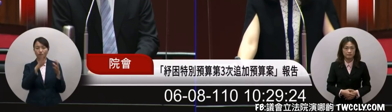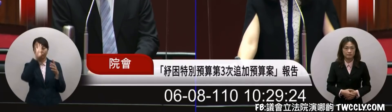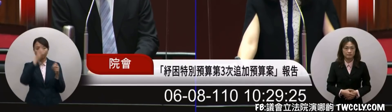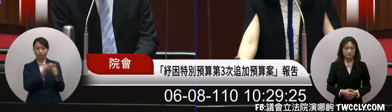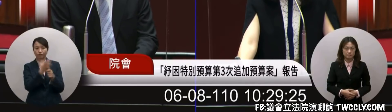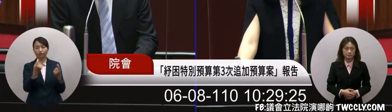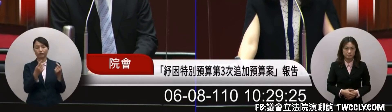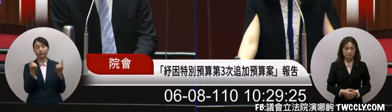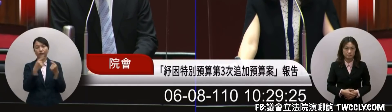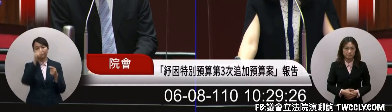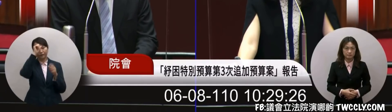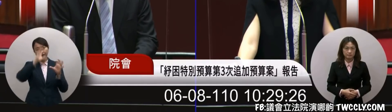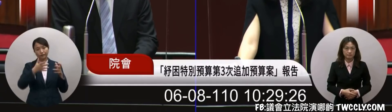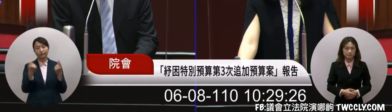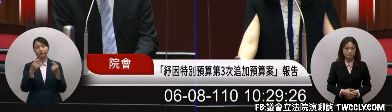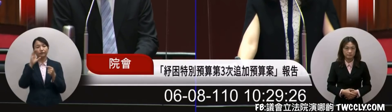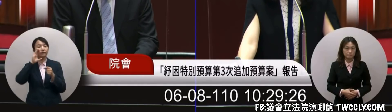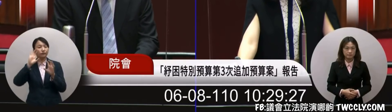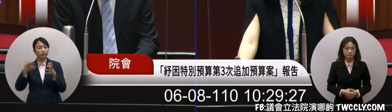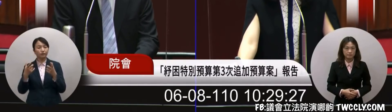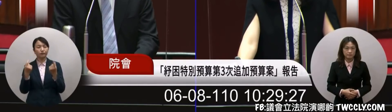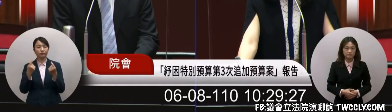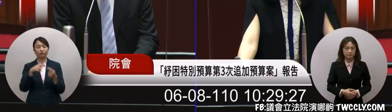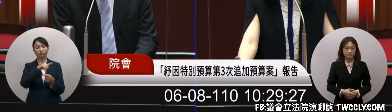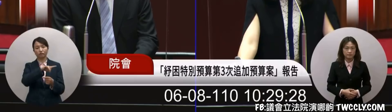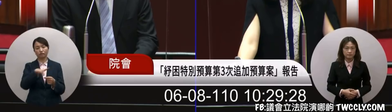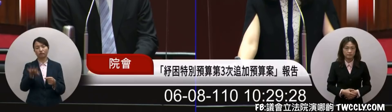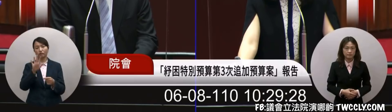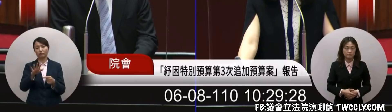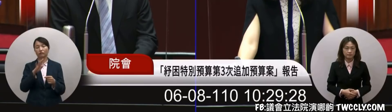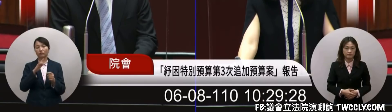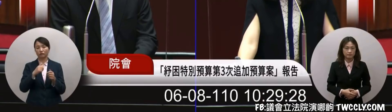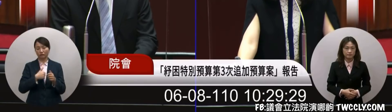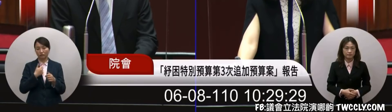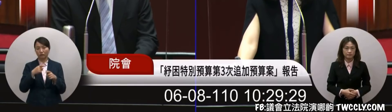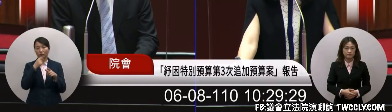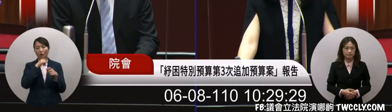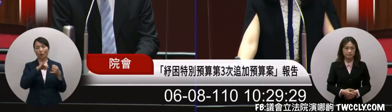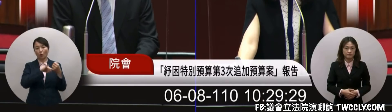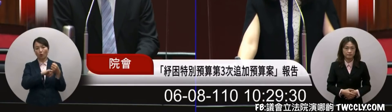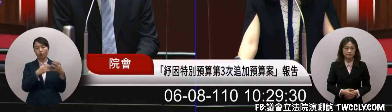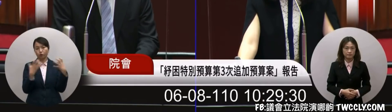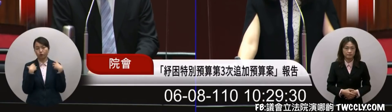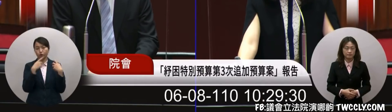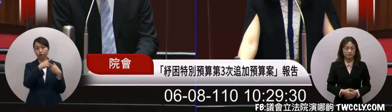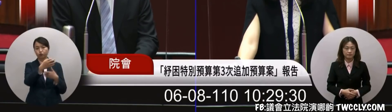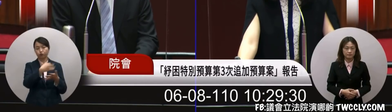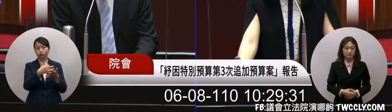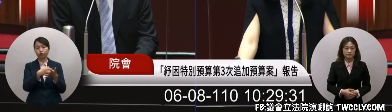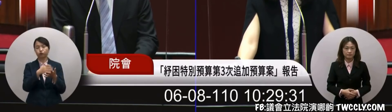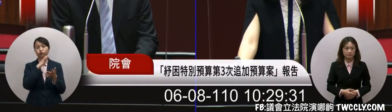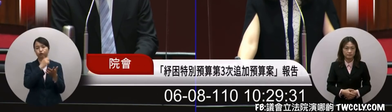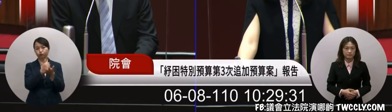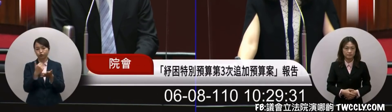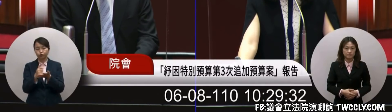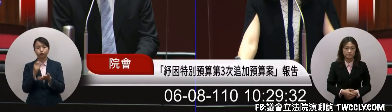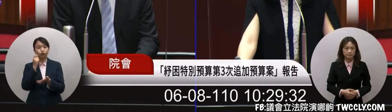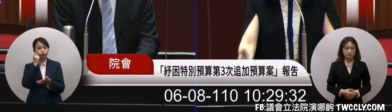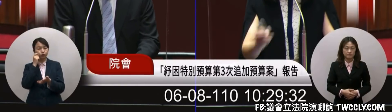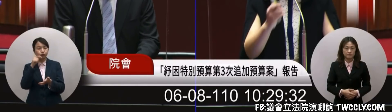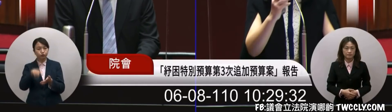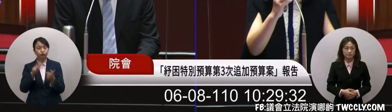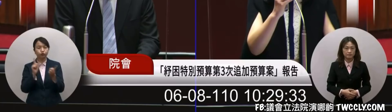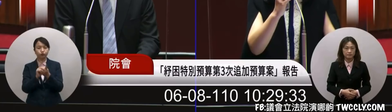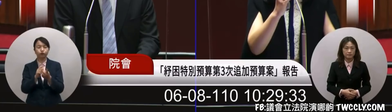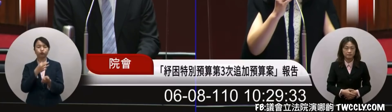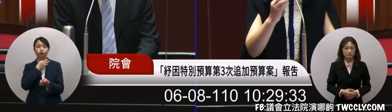况，比如印度、比如泰国等等，使得供货端发生了困难，运送端也面